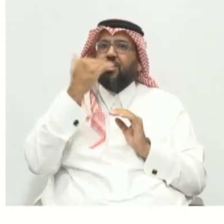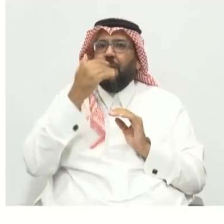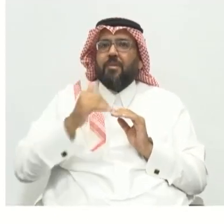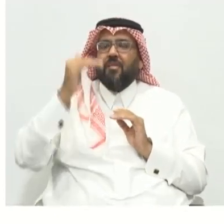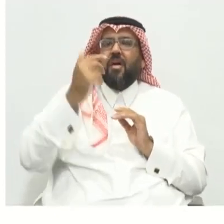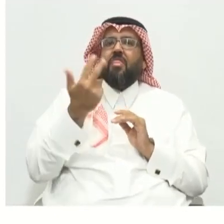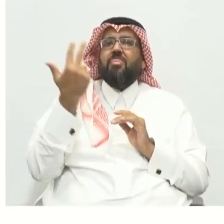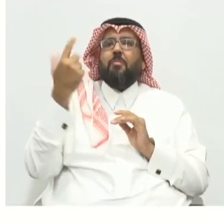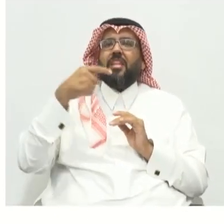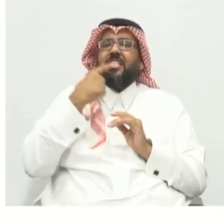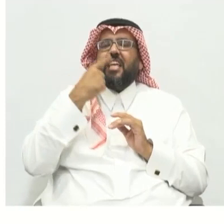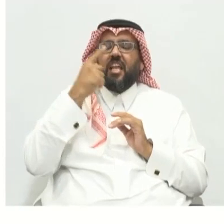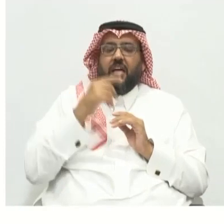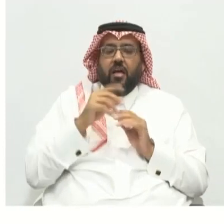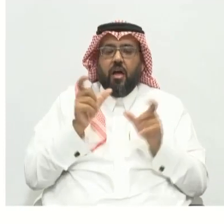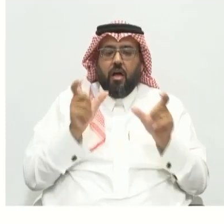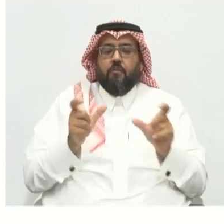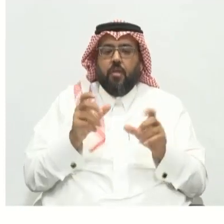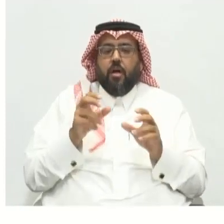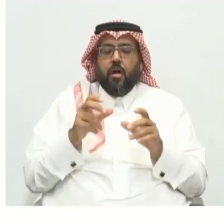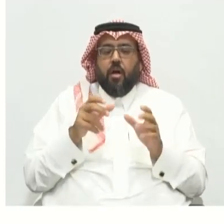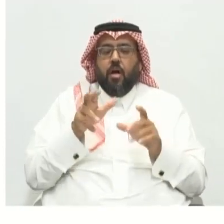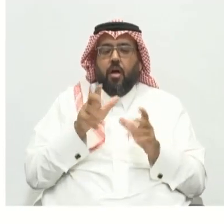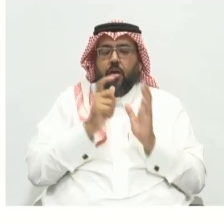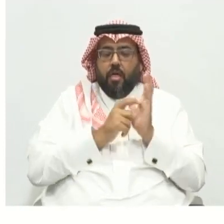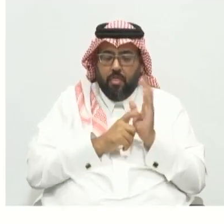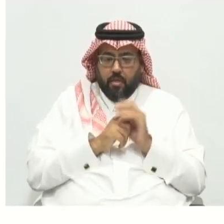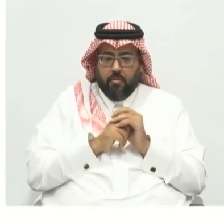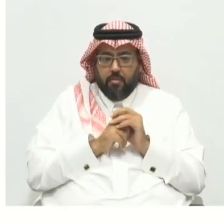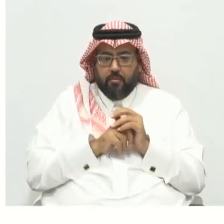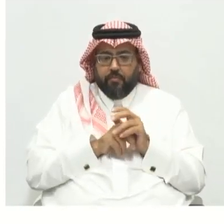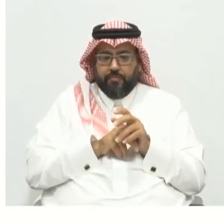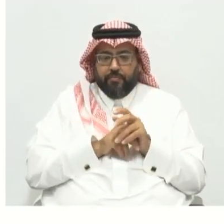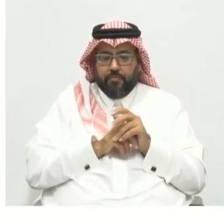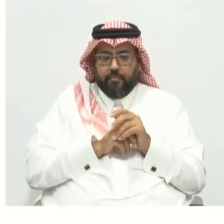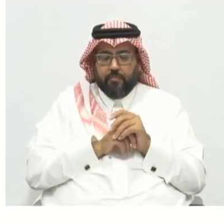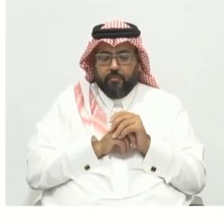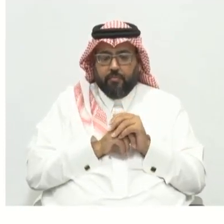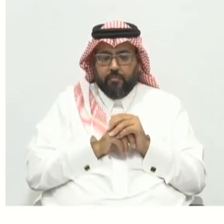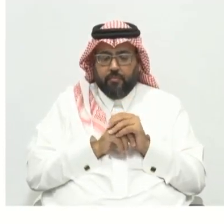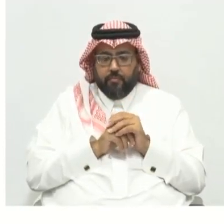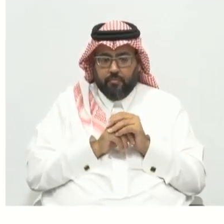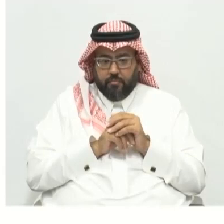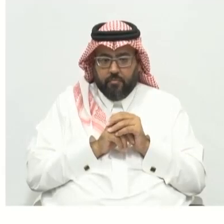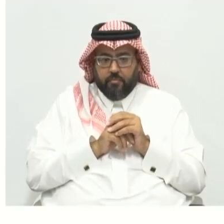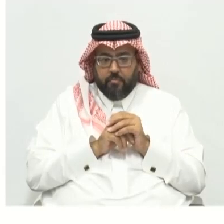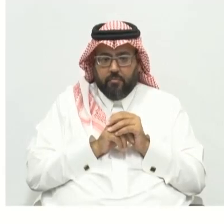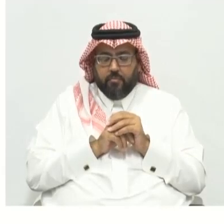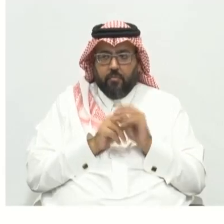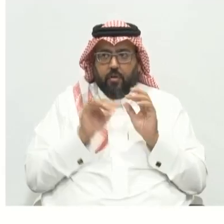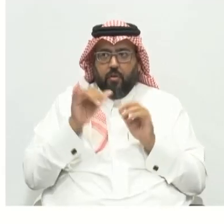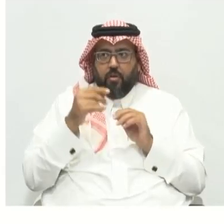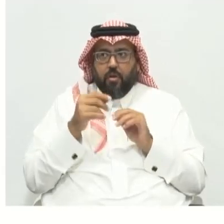عش ويتمتع بالحمايه القانونيه وارده في النظام ومنها ما نصت عليه الماده الثالثه منظ من ذات النظام يعد